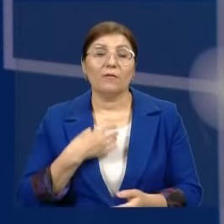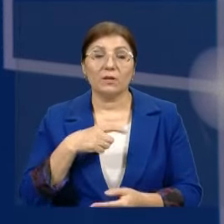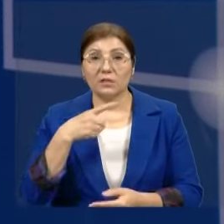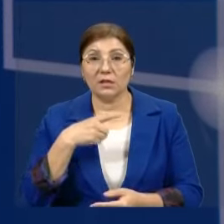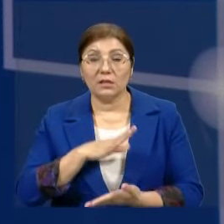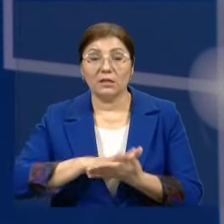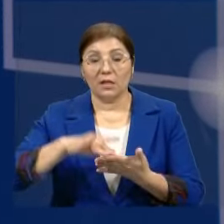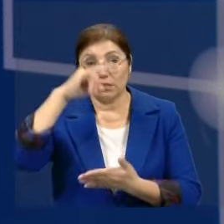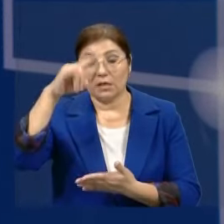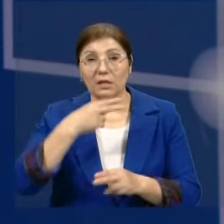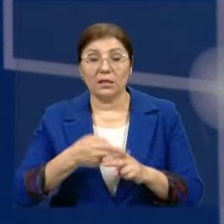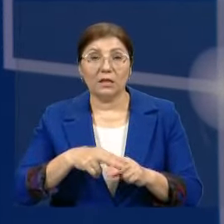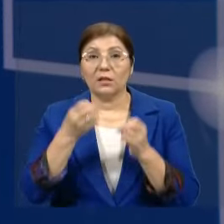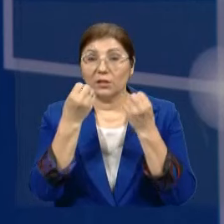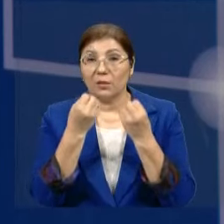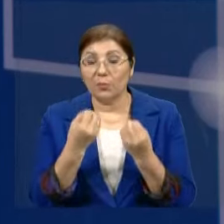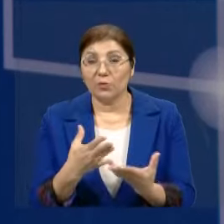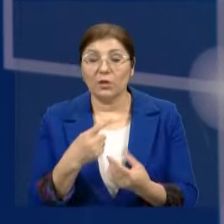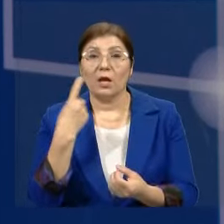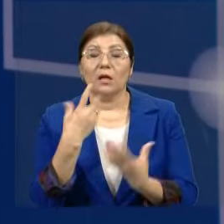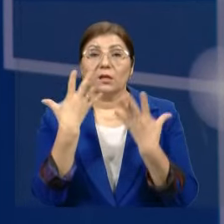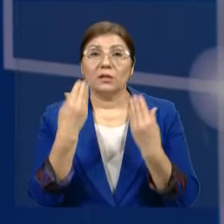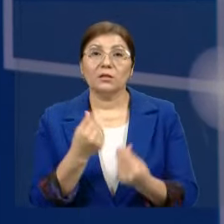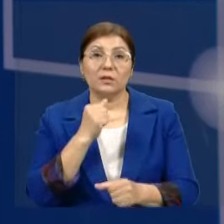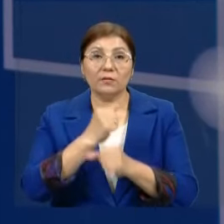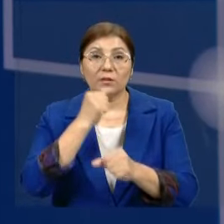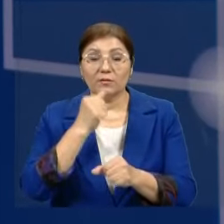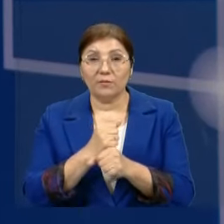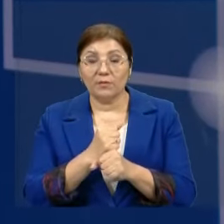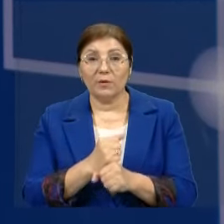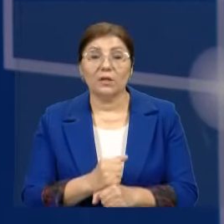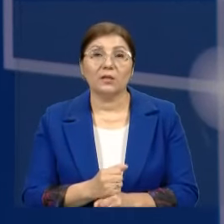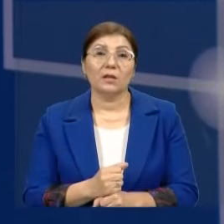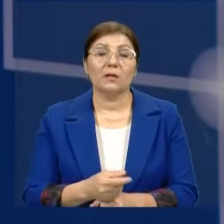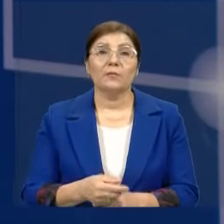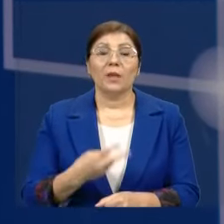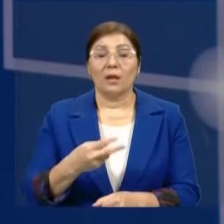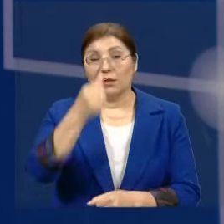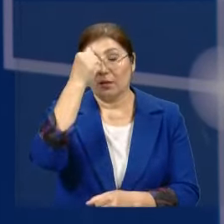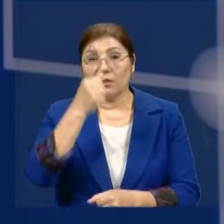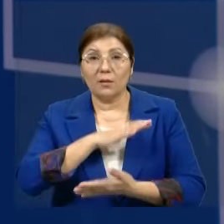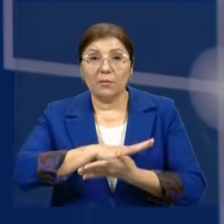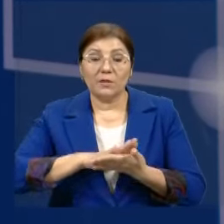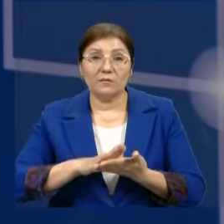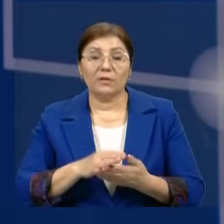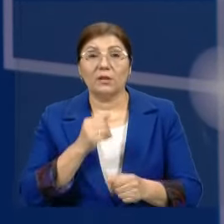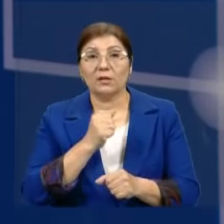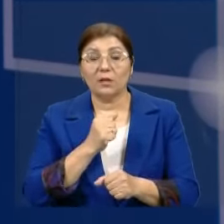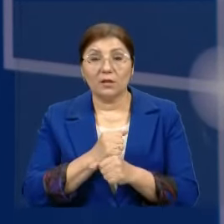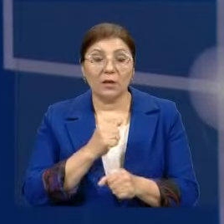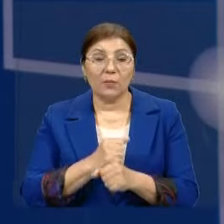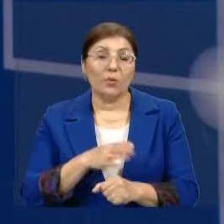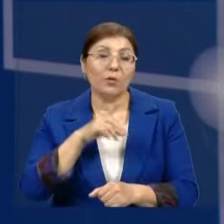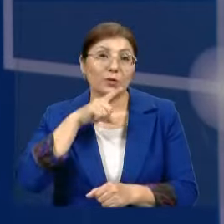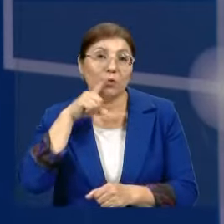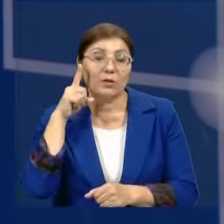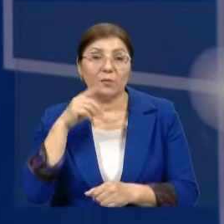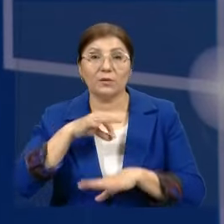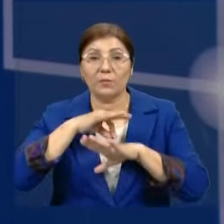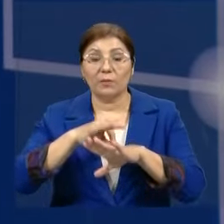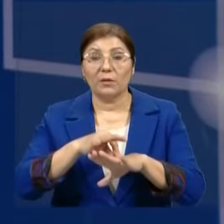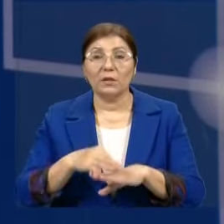«Таза Казахстан» — это не просто однодневные субботники и чистые четверги, месячники и двухмесячники чистоты. Работы по благоустройству и озеленению